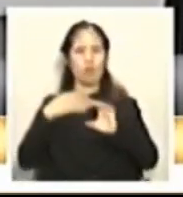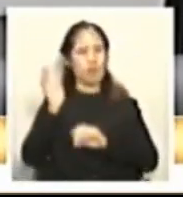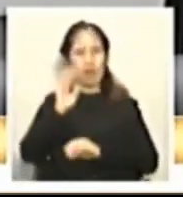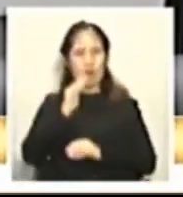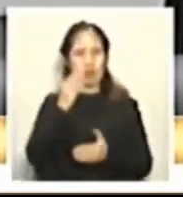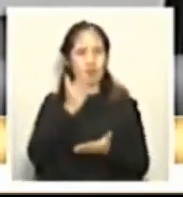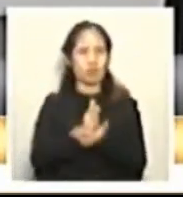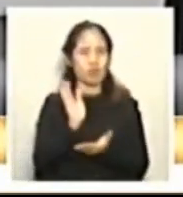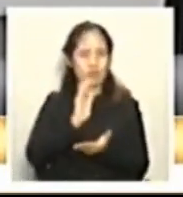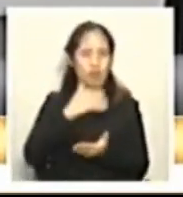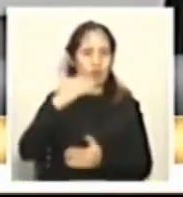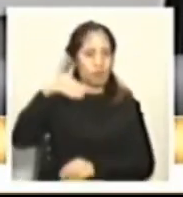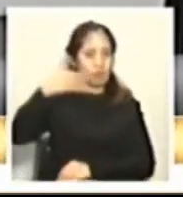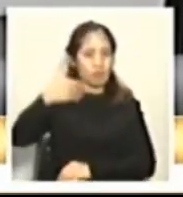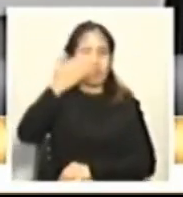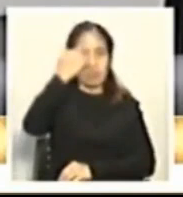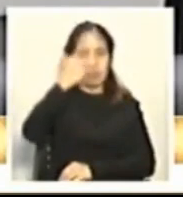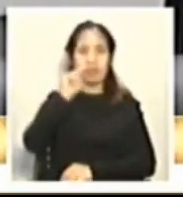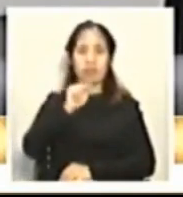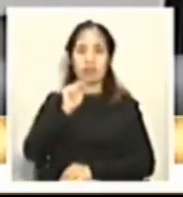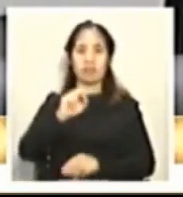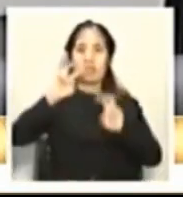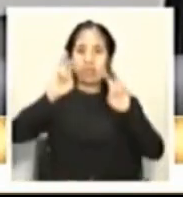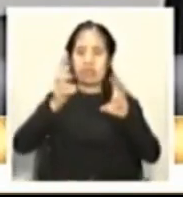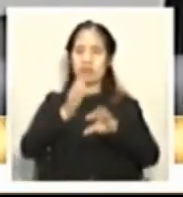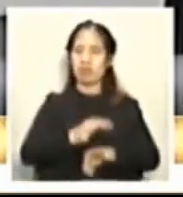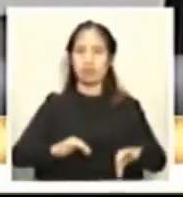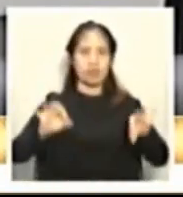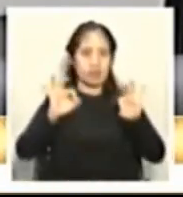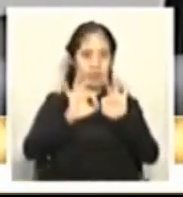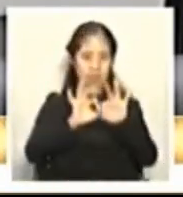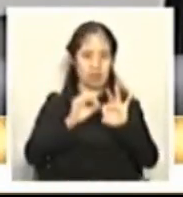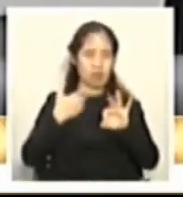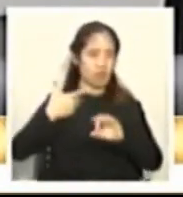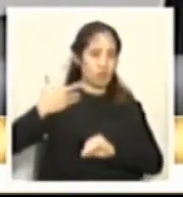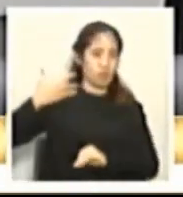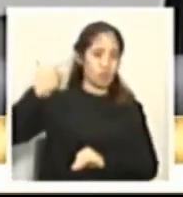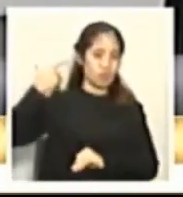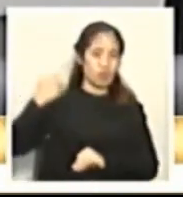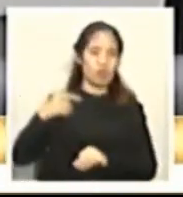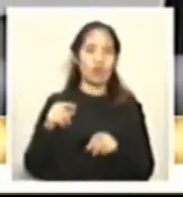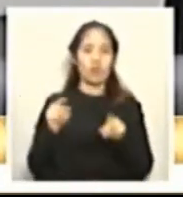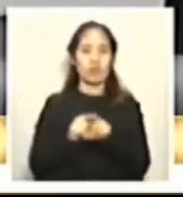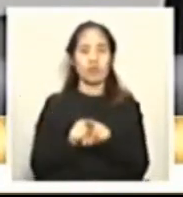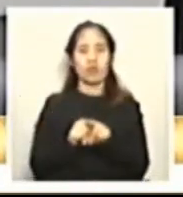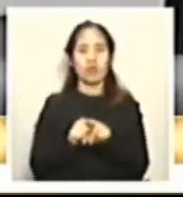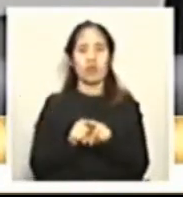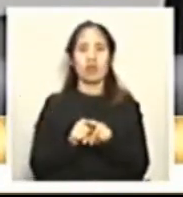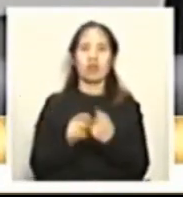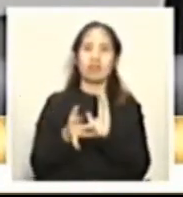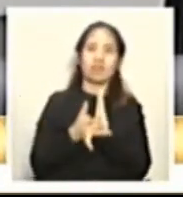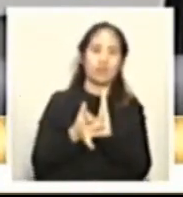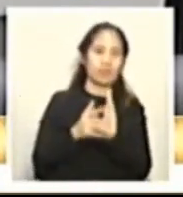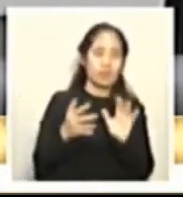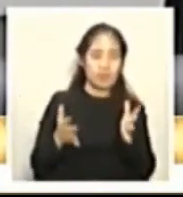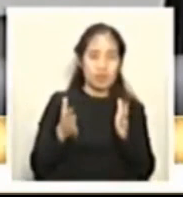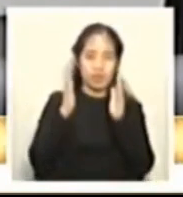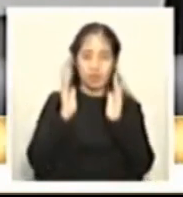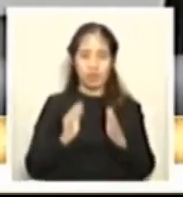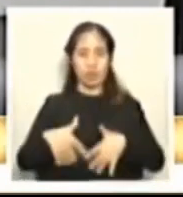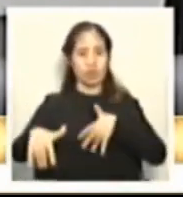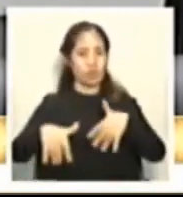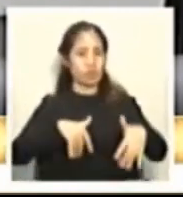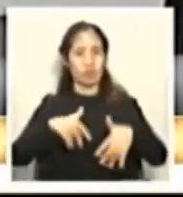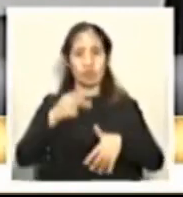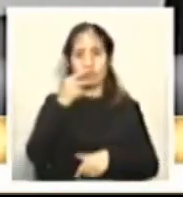นก็เพราะว่าเรากำลังอภิปรายเรื่องที่มีความสำคัญและในสมัยนั้นเนี่ยไม่ได้มีโซเชียลคนจะติดตาม